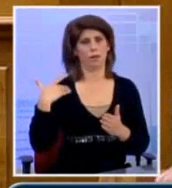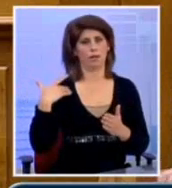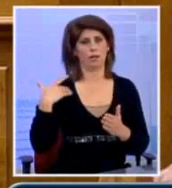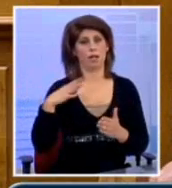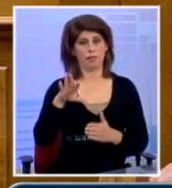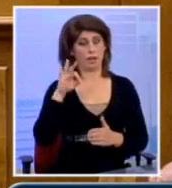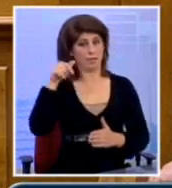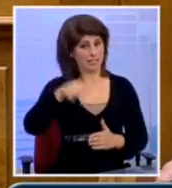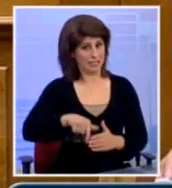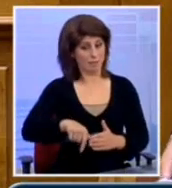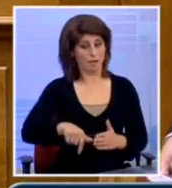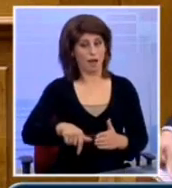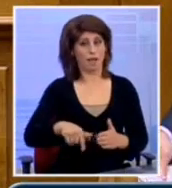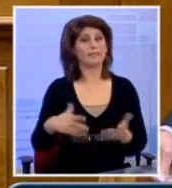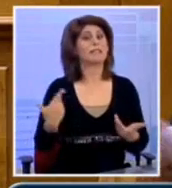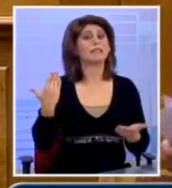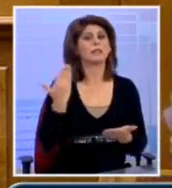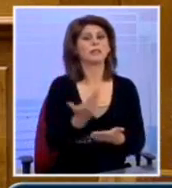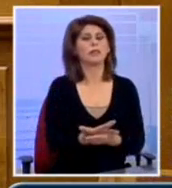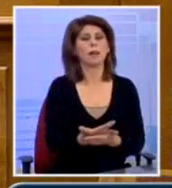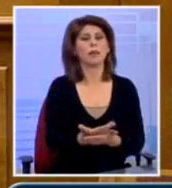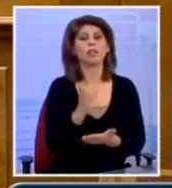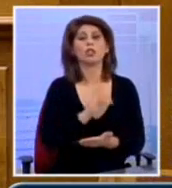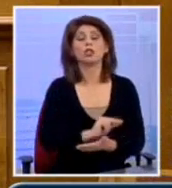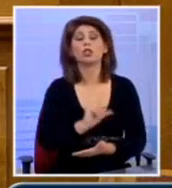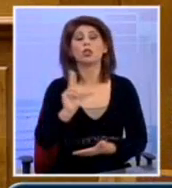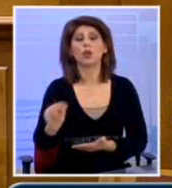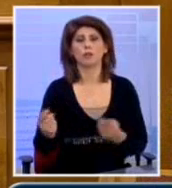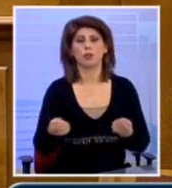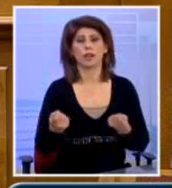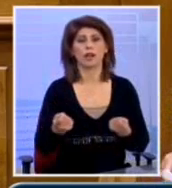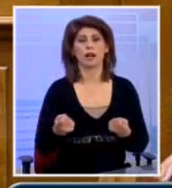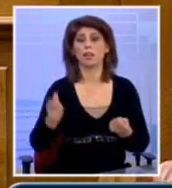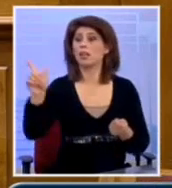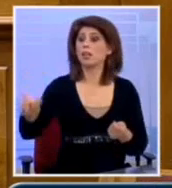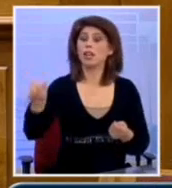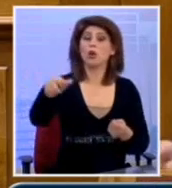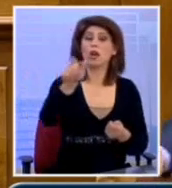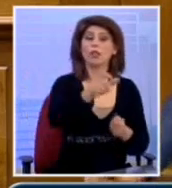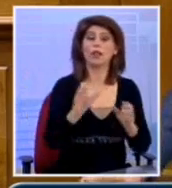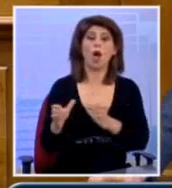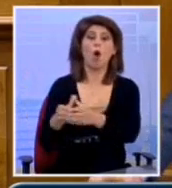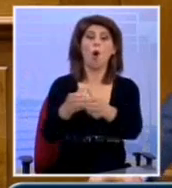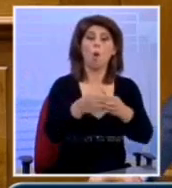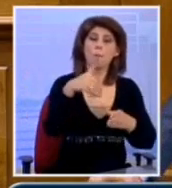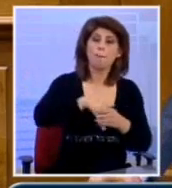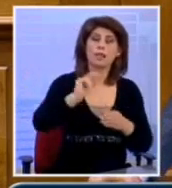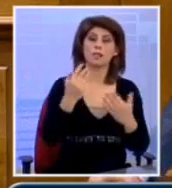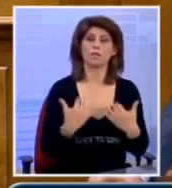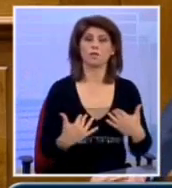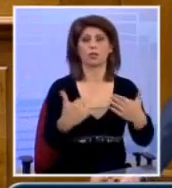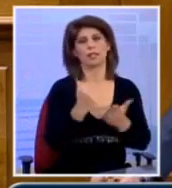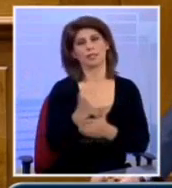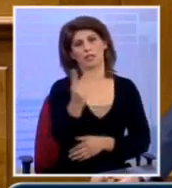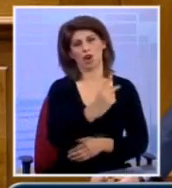Και σήμερα αυτό που ζητάμε είναι το ίδιο να πράξει και κάθε κόμμα στη Βουλή, αλλά και